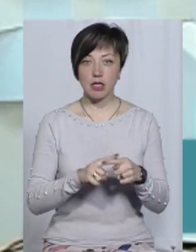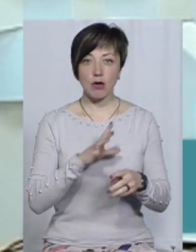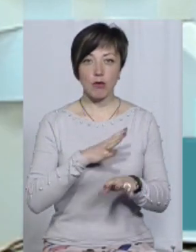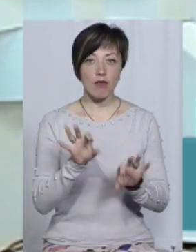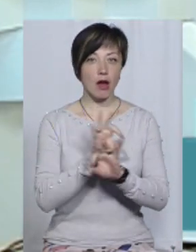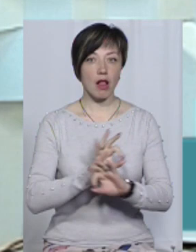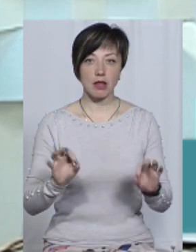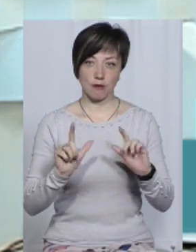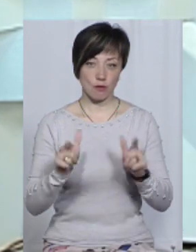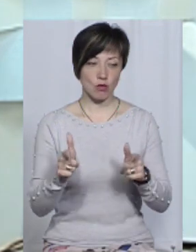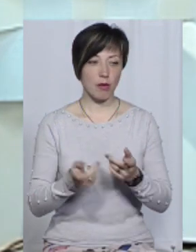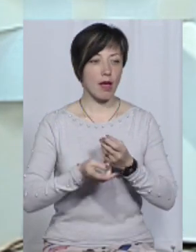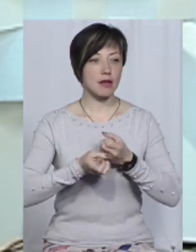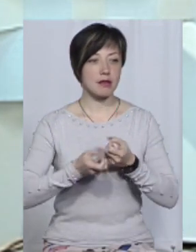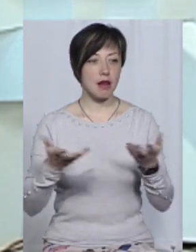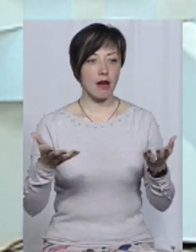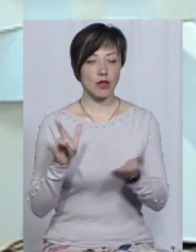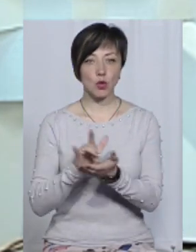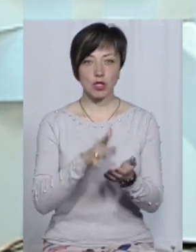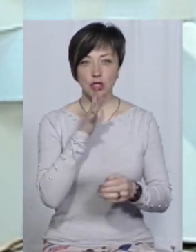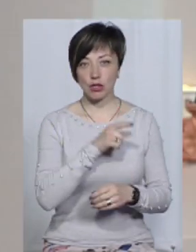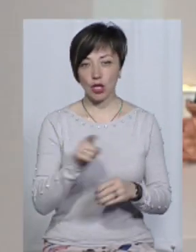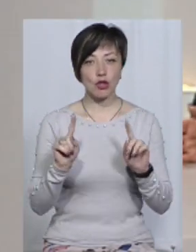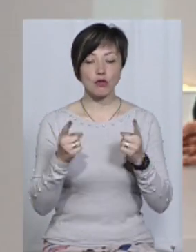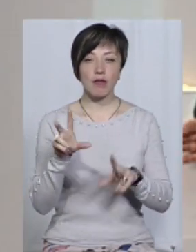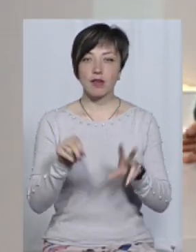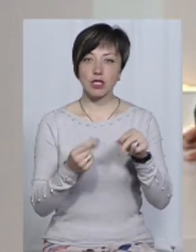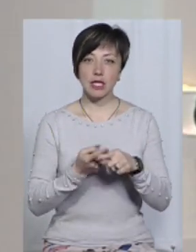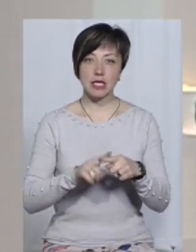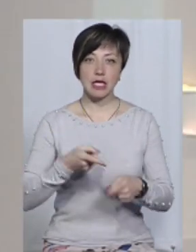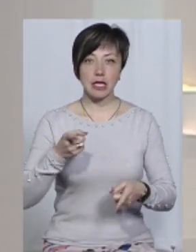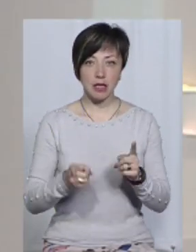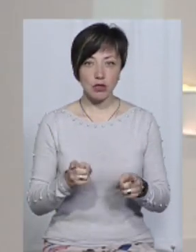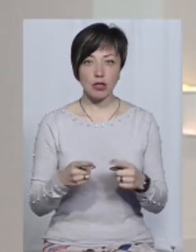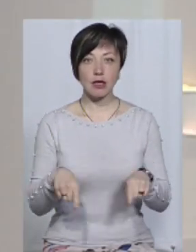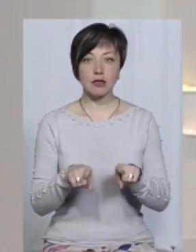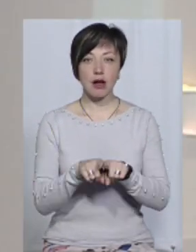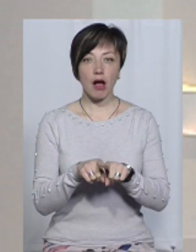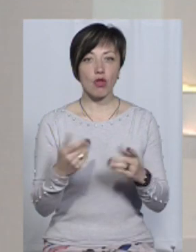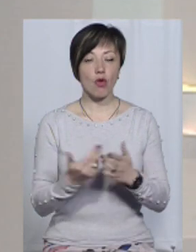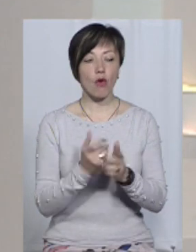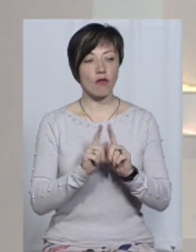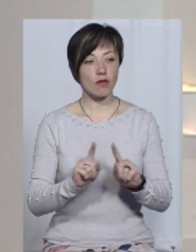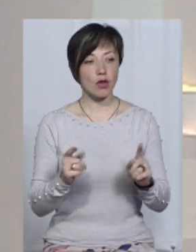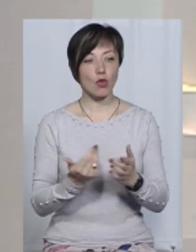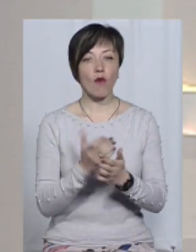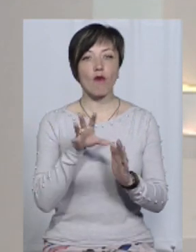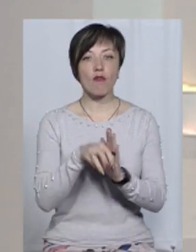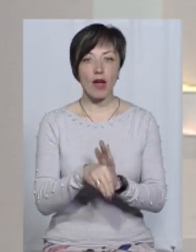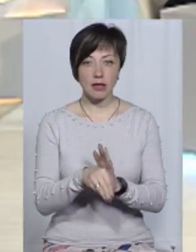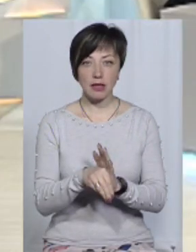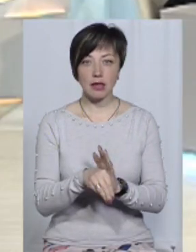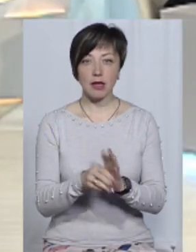був класний вступ. Дуже яскравий в туристичний сезон. Ну, чому ви не вважати, що це дійсно така новинка,